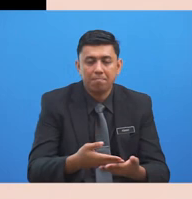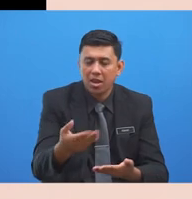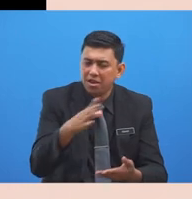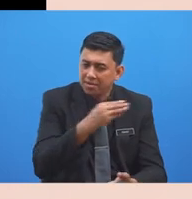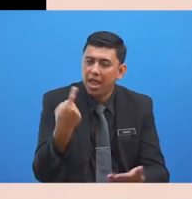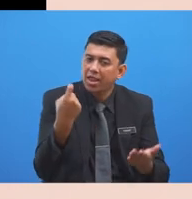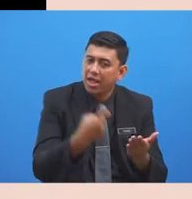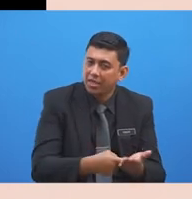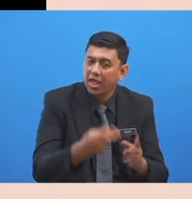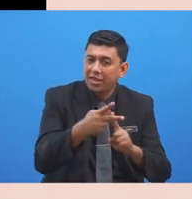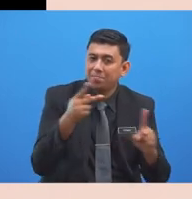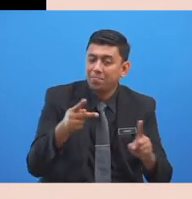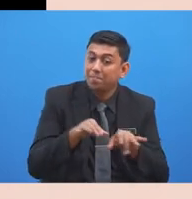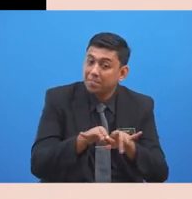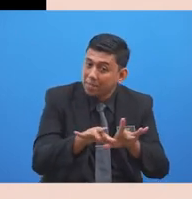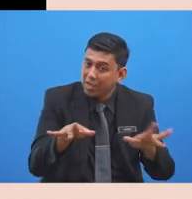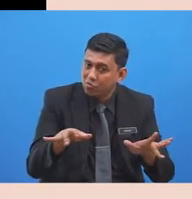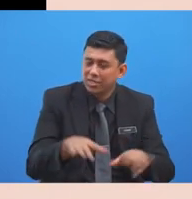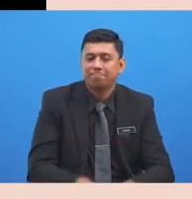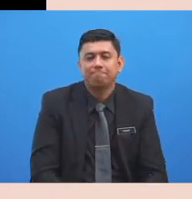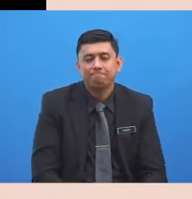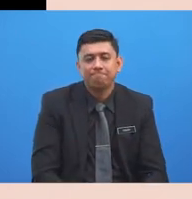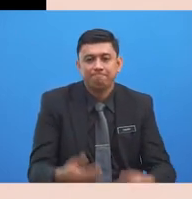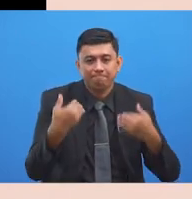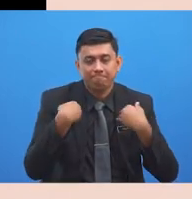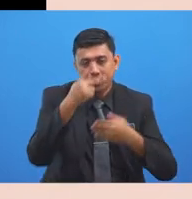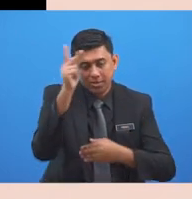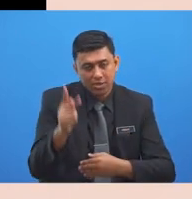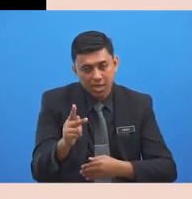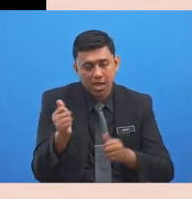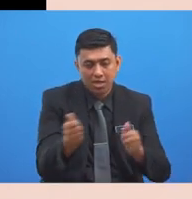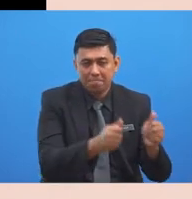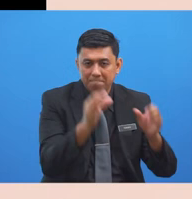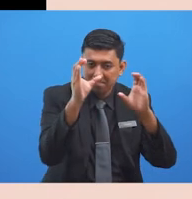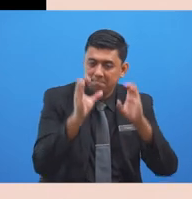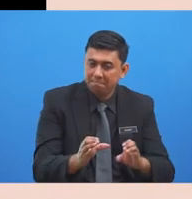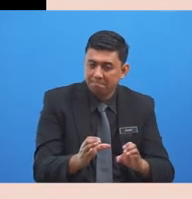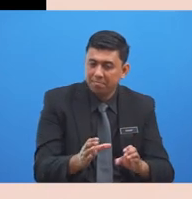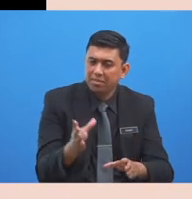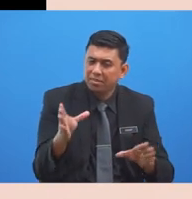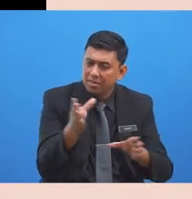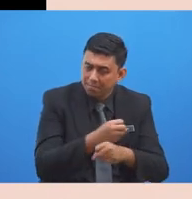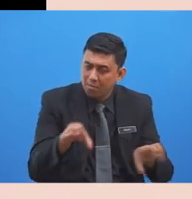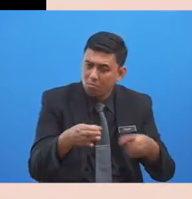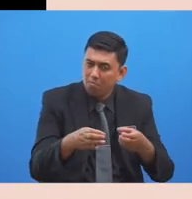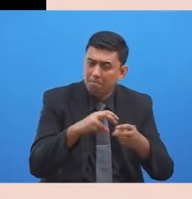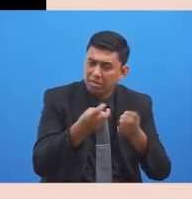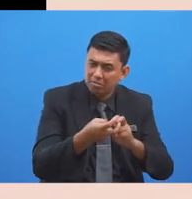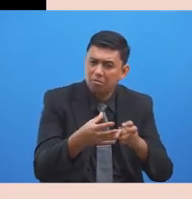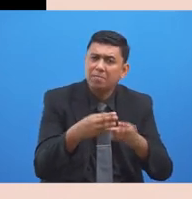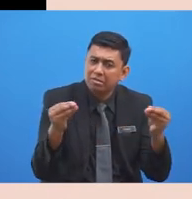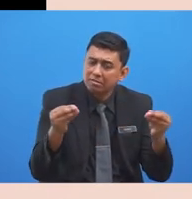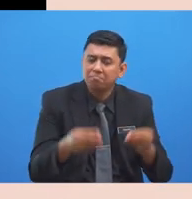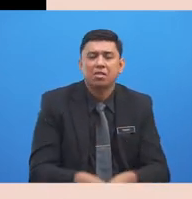dan harga daripada papan kekunci. Adakah atau cara ini dapat menyelesaikan masalah